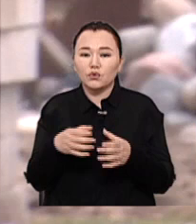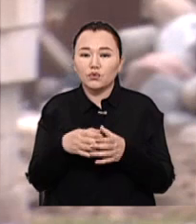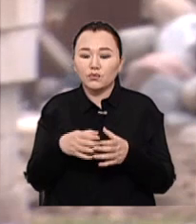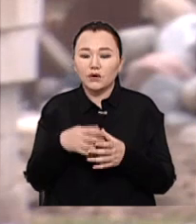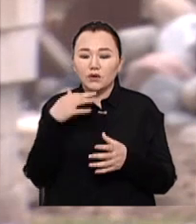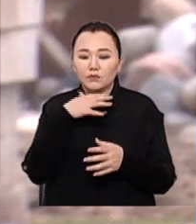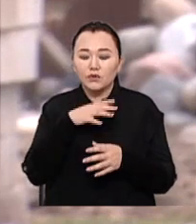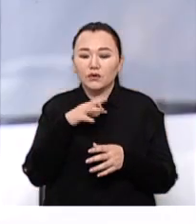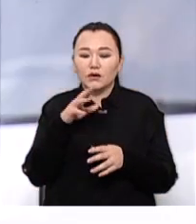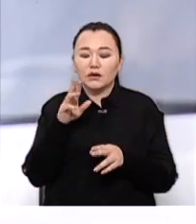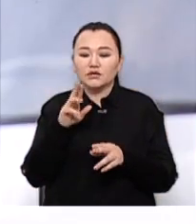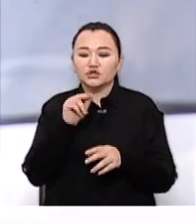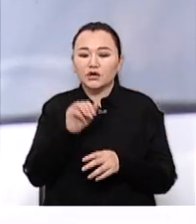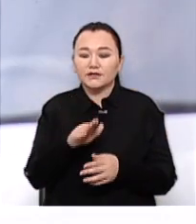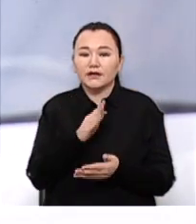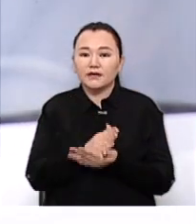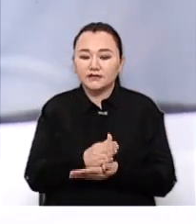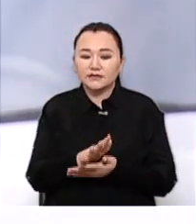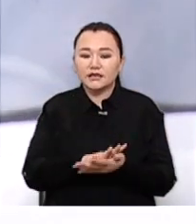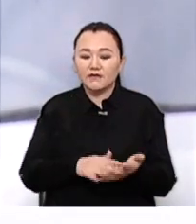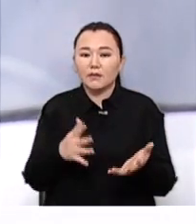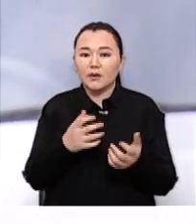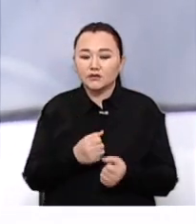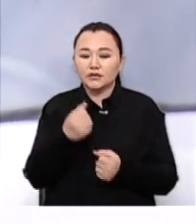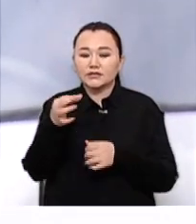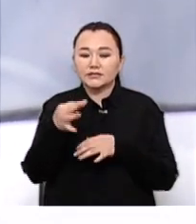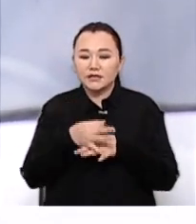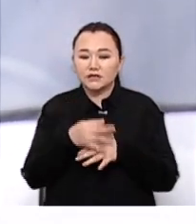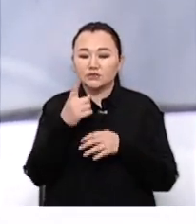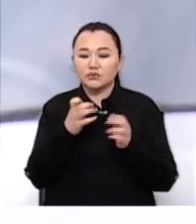бір шаттар бар. Арызды қабылдағанда бұлардың айтқаны бойынша бізде